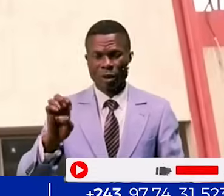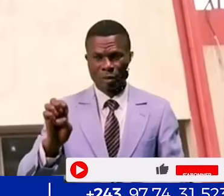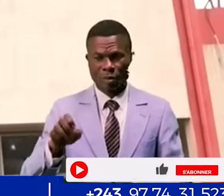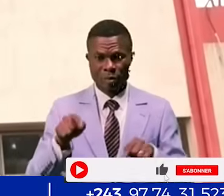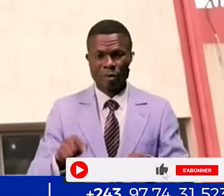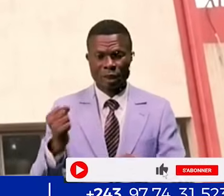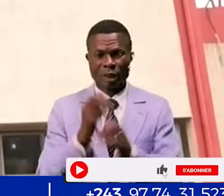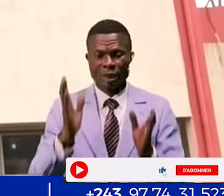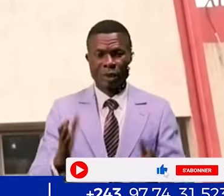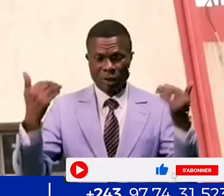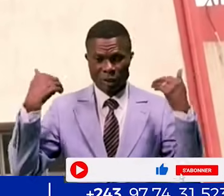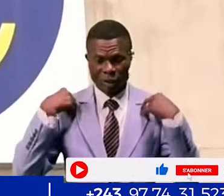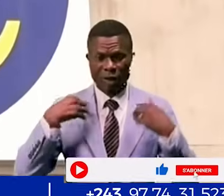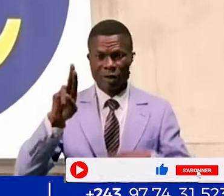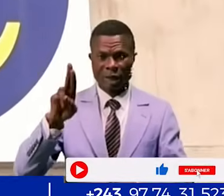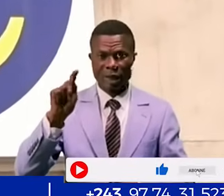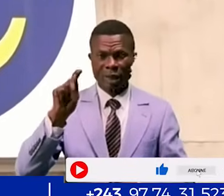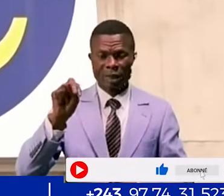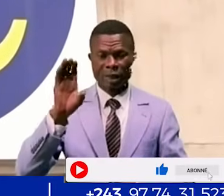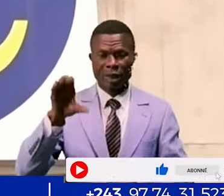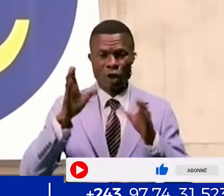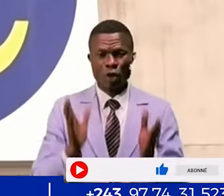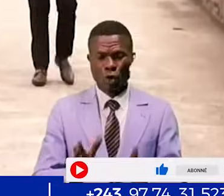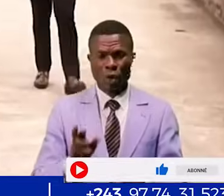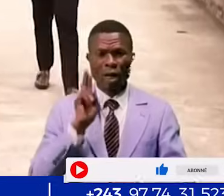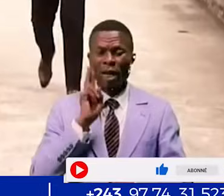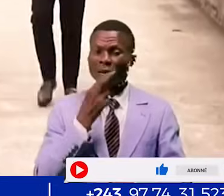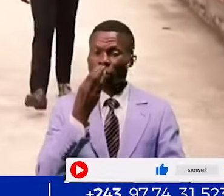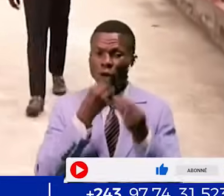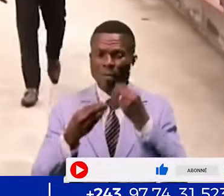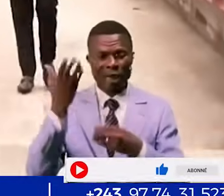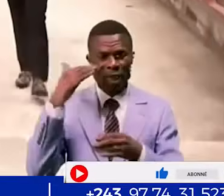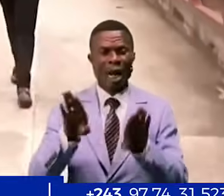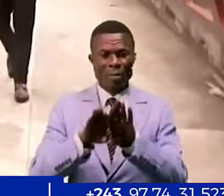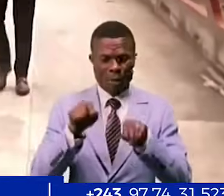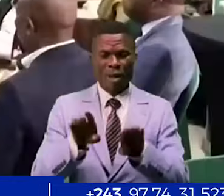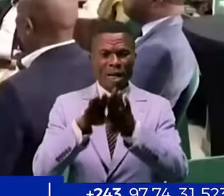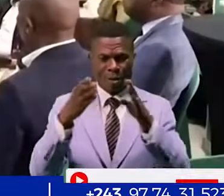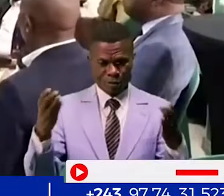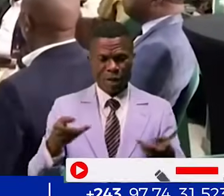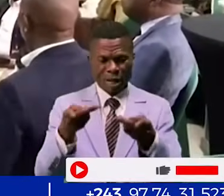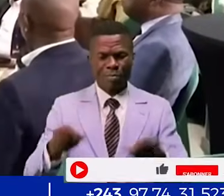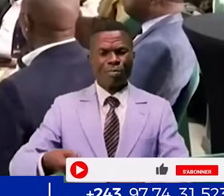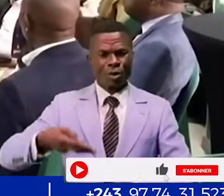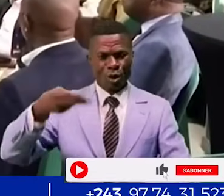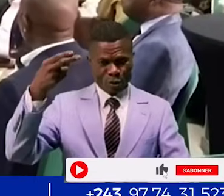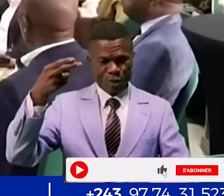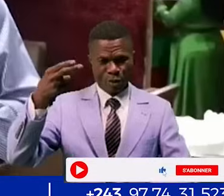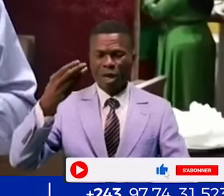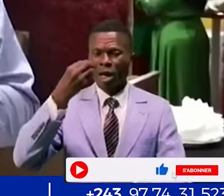Désormais, les agents et cadres de la Radio-Télévision nationale congolaise ainsi que leurs invités disposent d'un cadre idéal